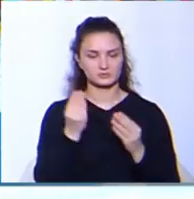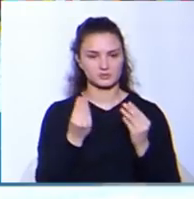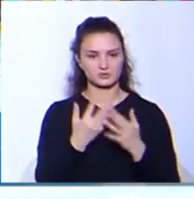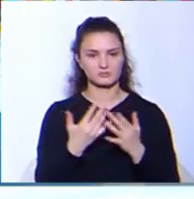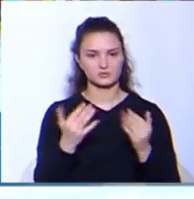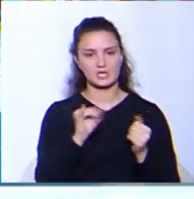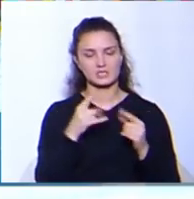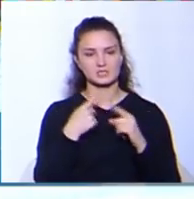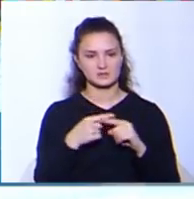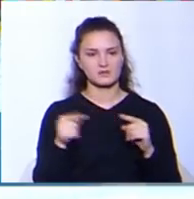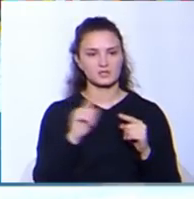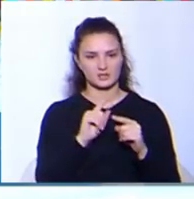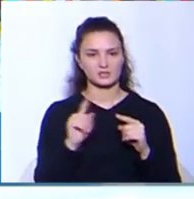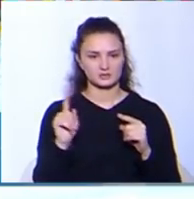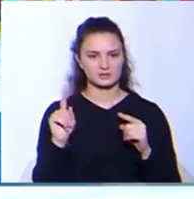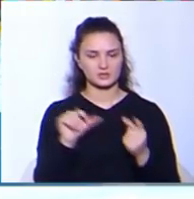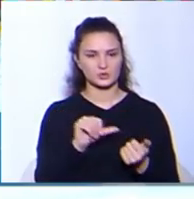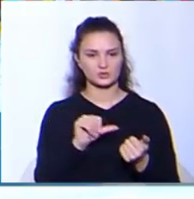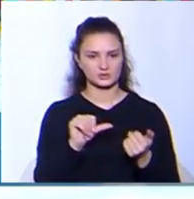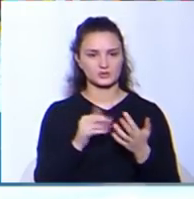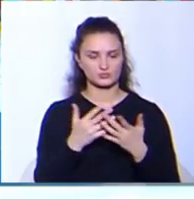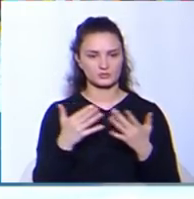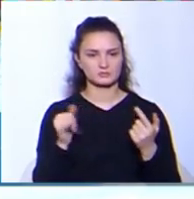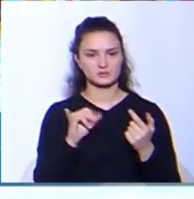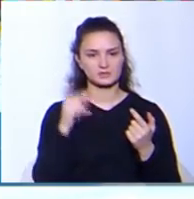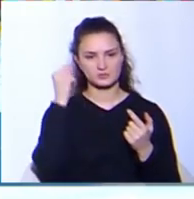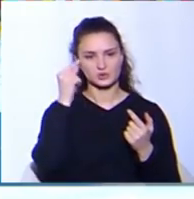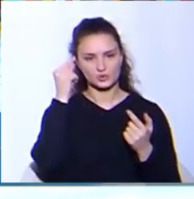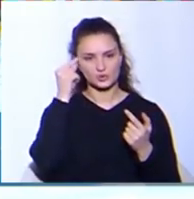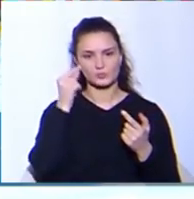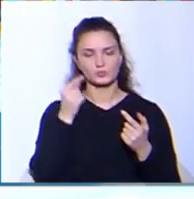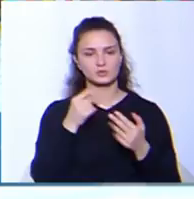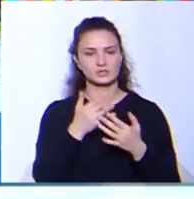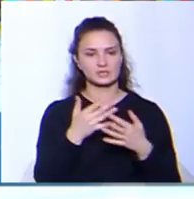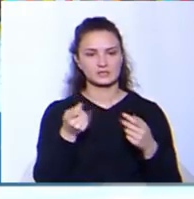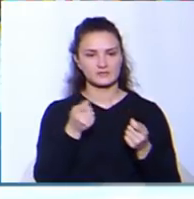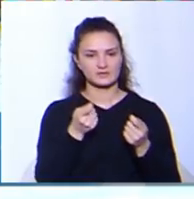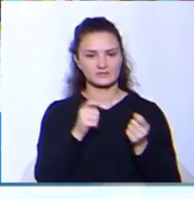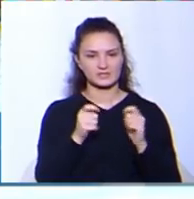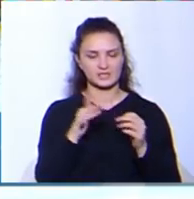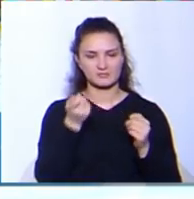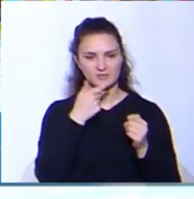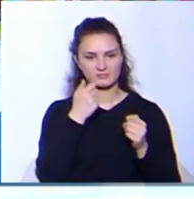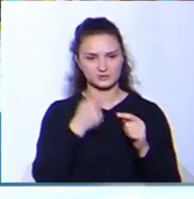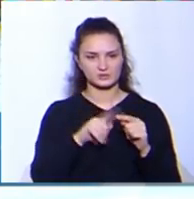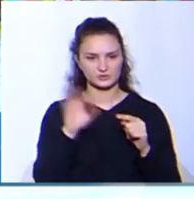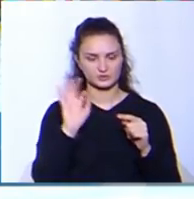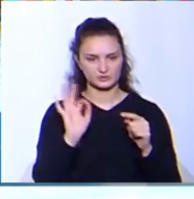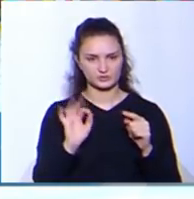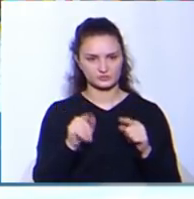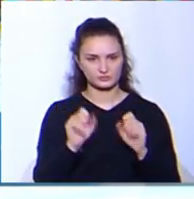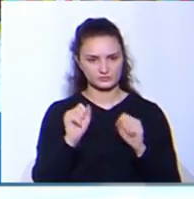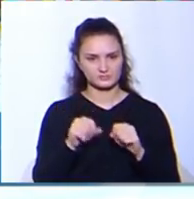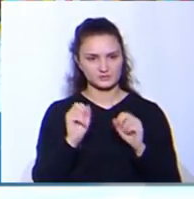თამაშში. ან სხვა რომელიმე ტიპის ნარკოტიკულ საშუალებებზე, ან ფსიქოტროპულ ნივთიერებებზე, რაც ასევე ხშირია ხოლმე. და შეიძლება